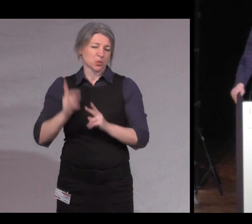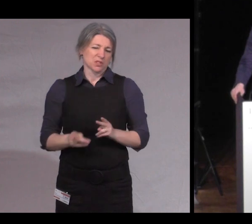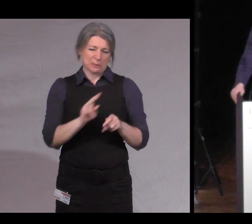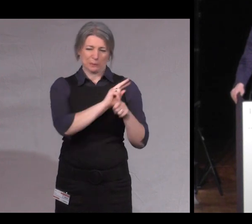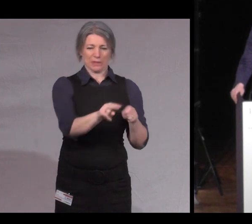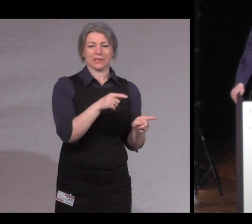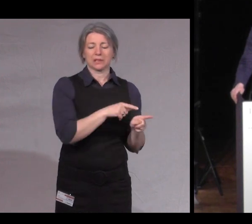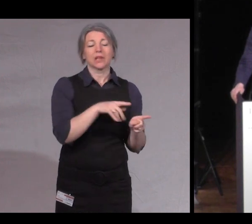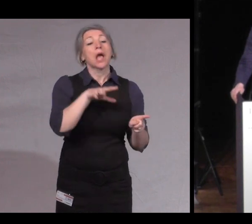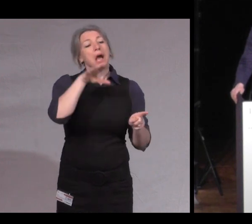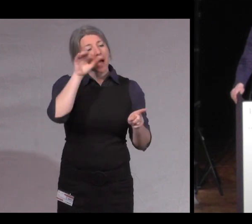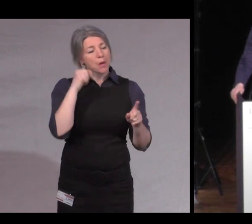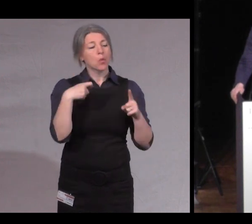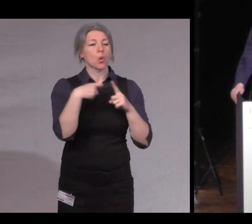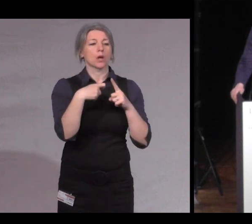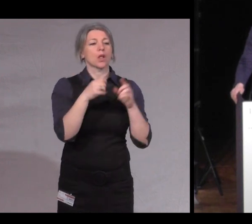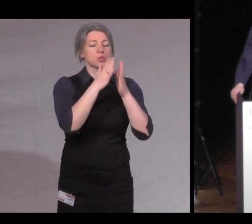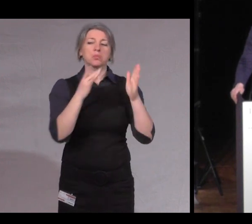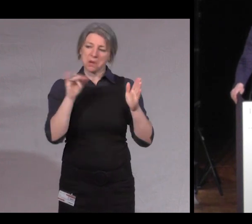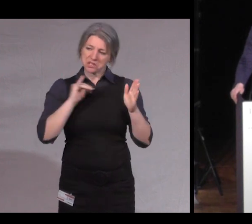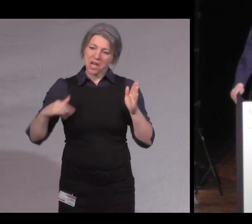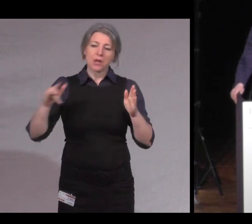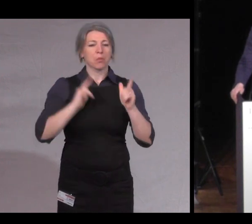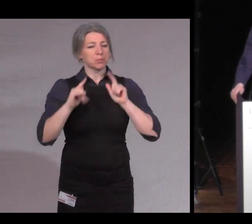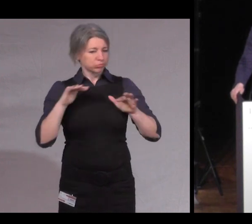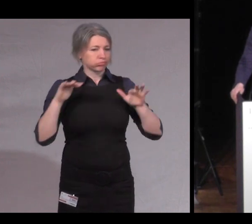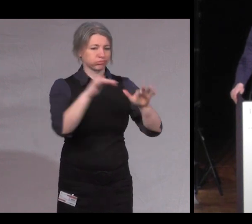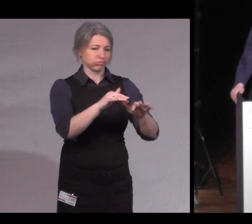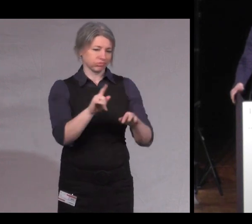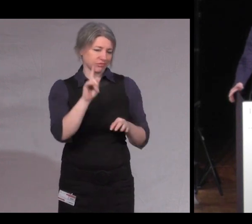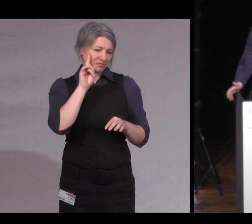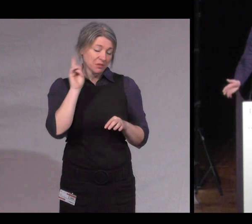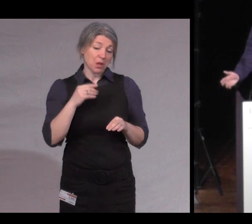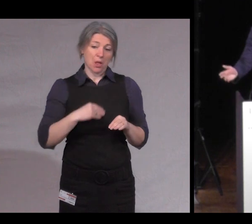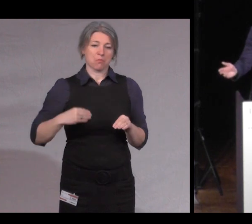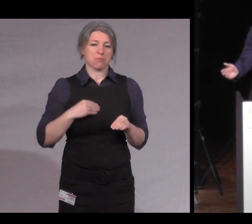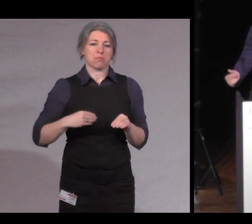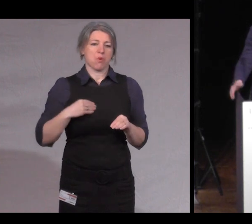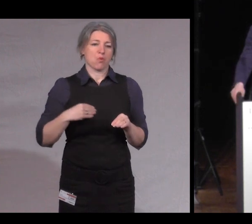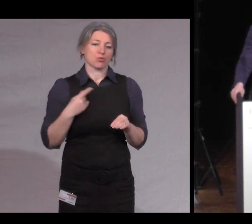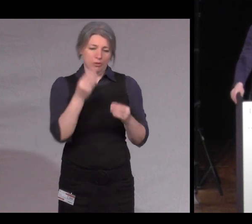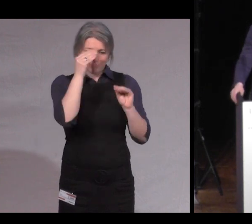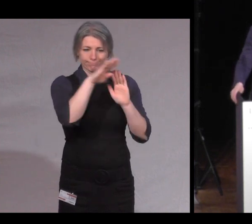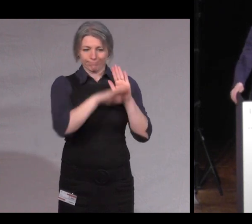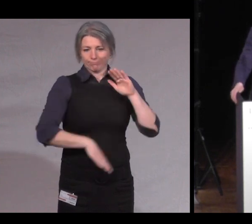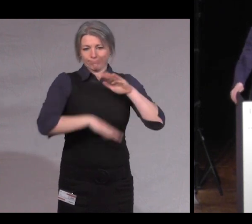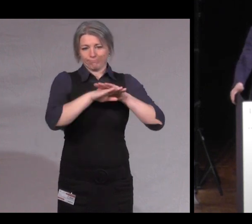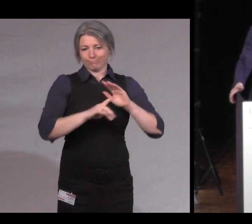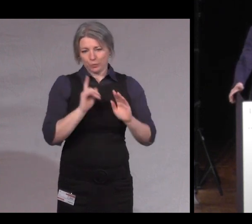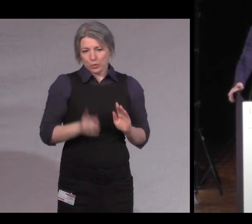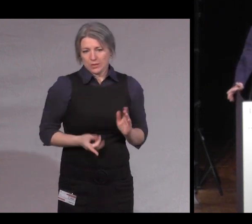samozřejmě vnímám, že Kladruby můžou být preferovaným zařízením, ale bohužel to fakt, který musíme respektovat, jsme